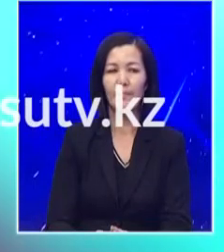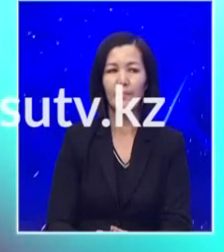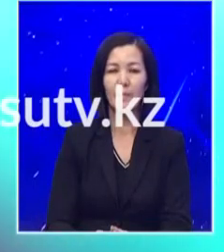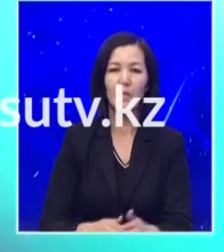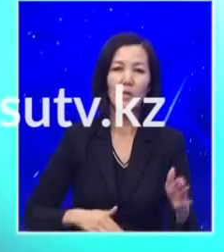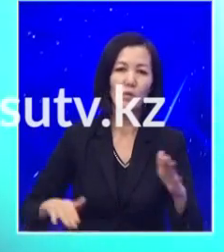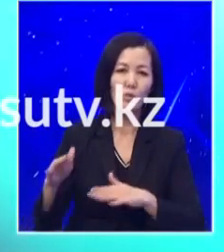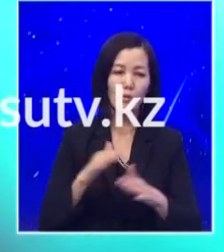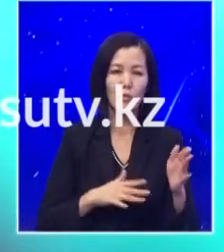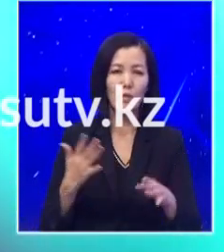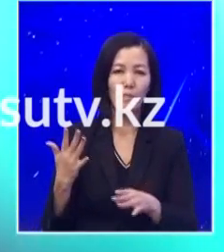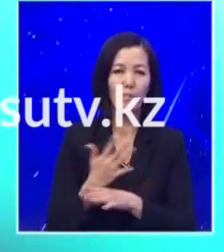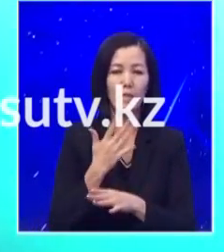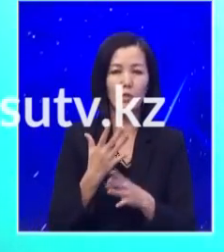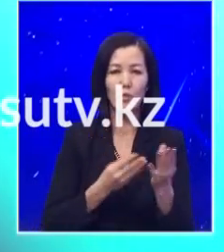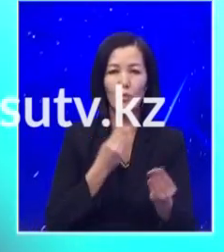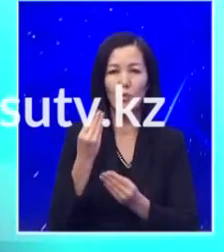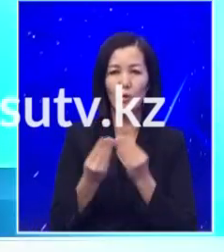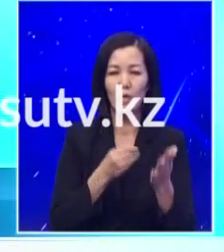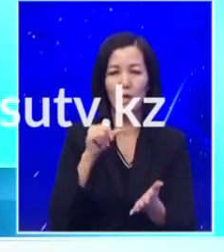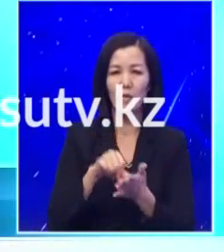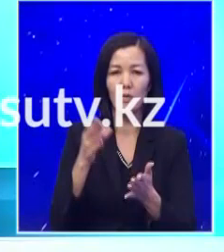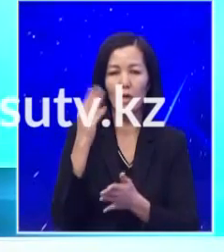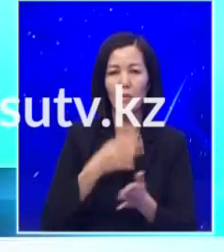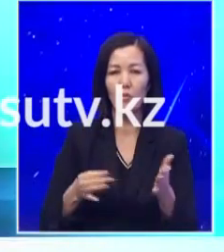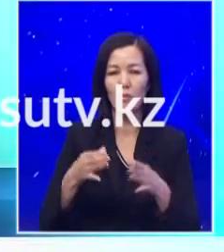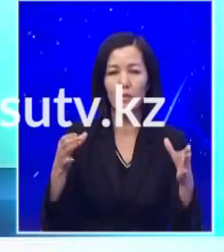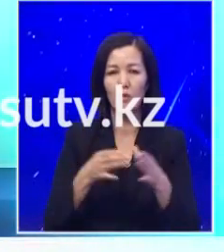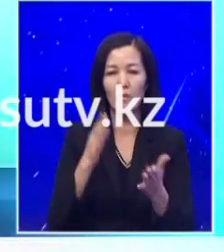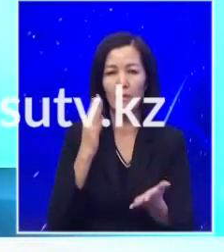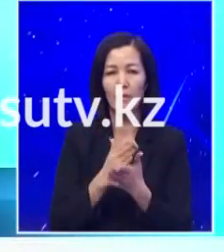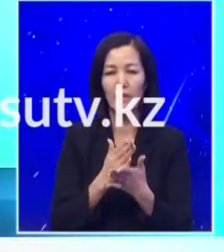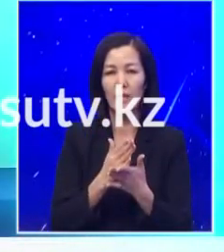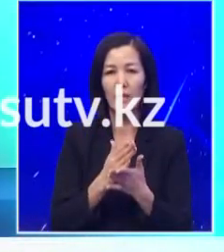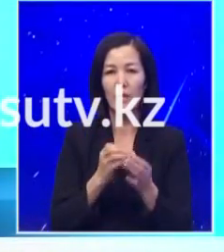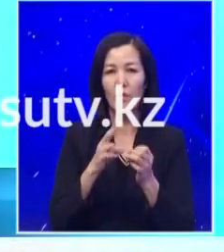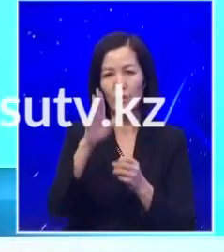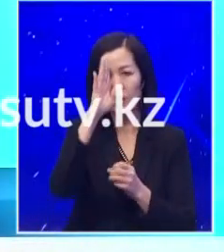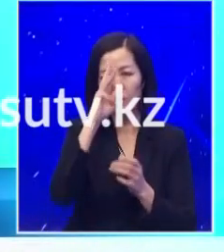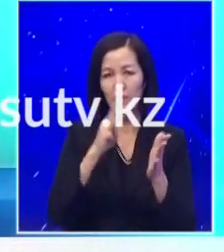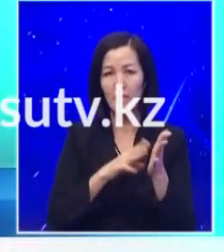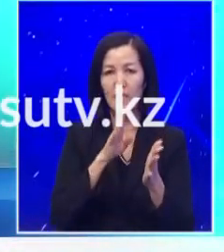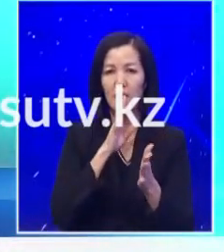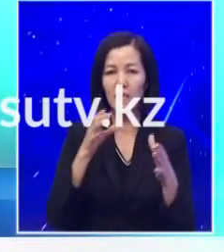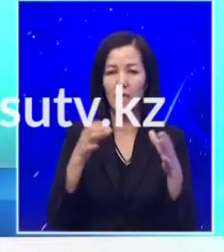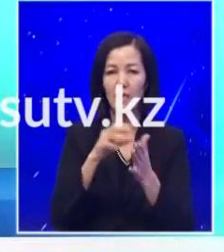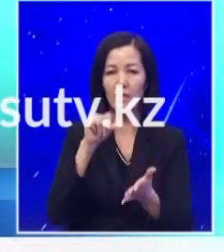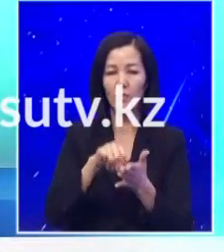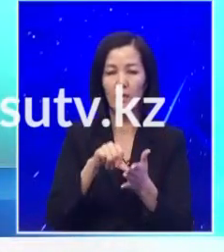Жүзуден 5-ші жастар спорттық ойынына қатысудамыз. Алматы облысының құрама командасы 12 ұл бала, 8 қыз баламен